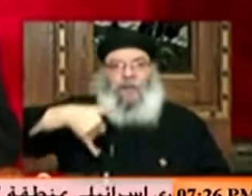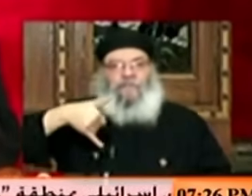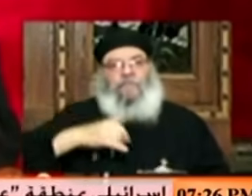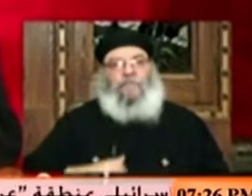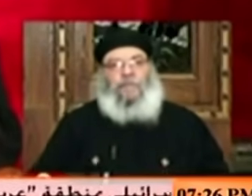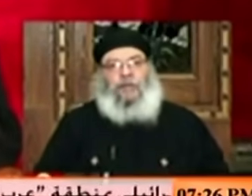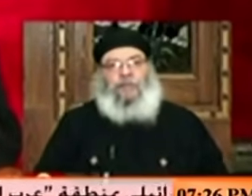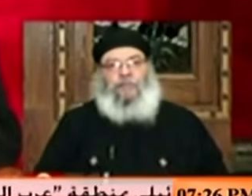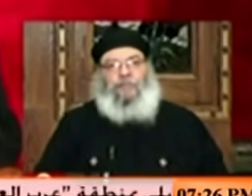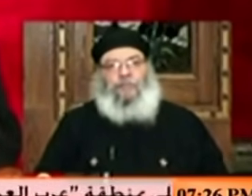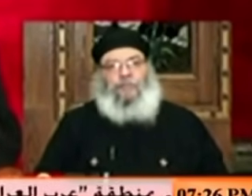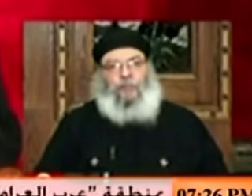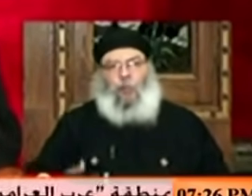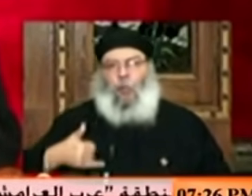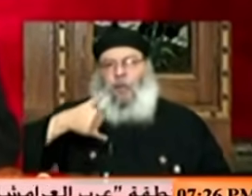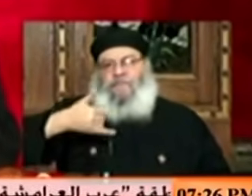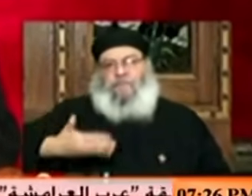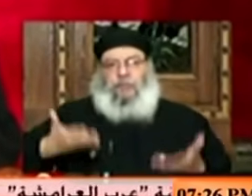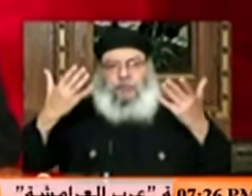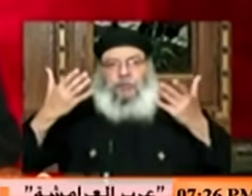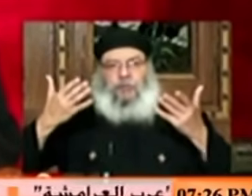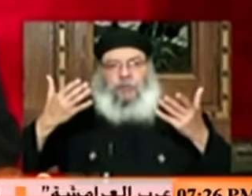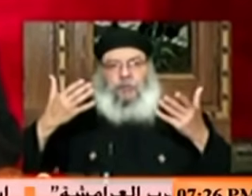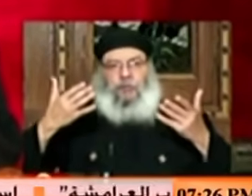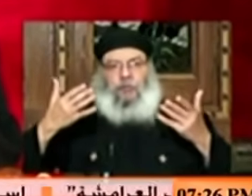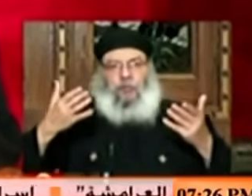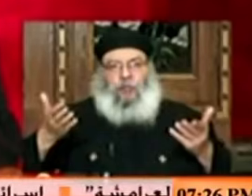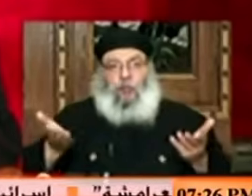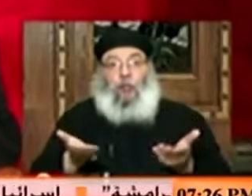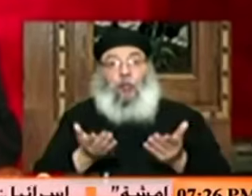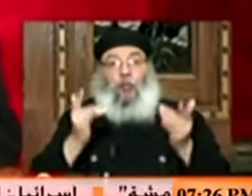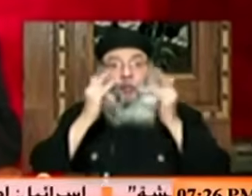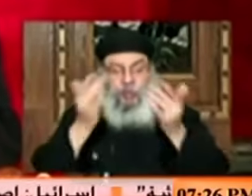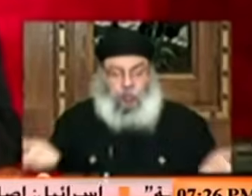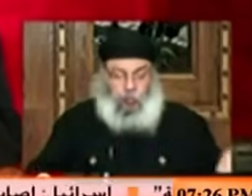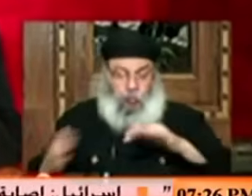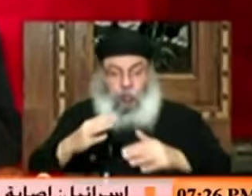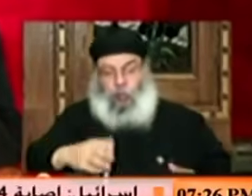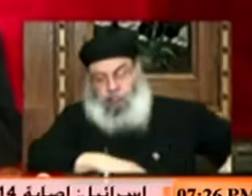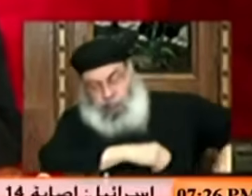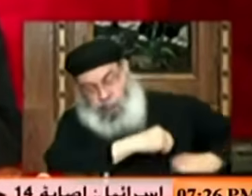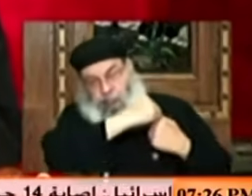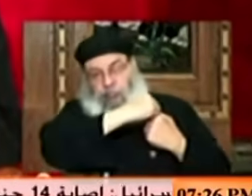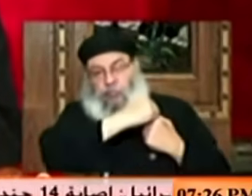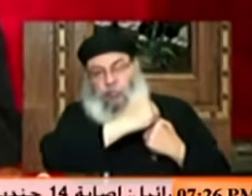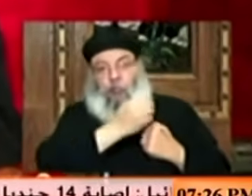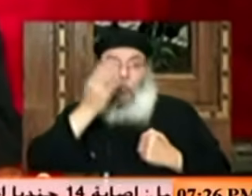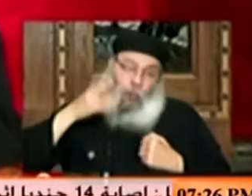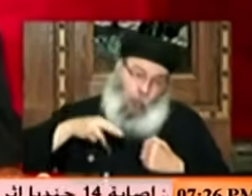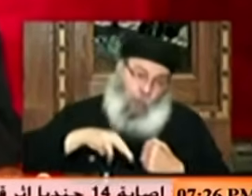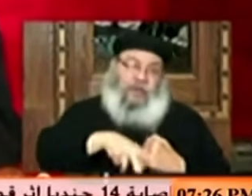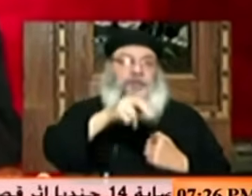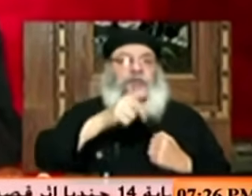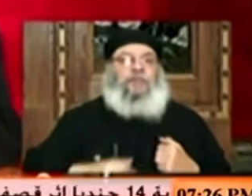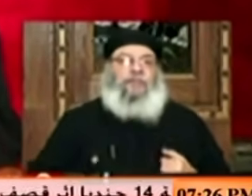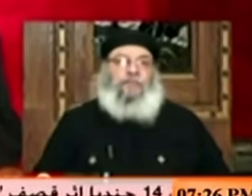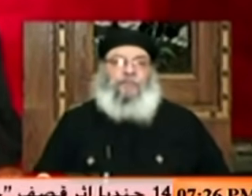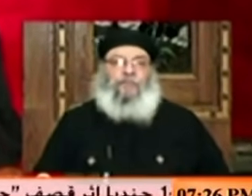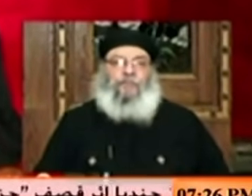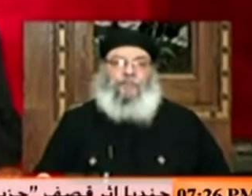وقف على حيله ولم فرشته وحطها تحت بطه وخد بعضه